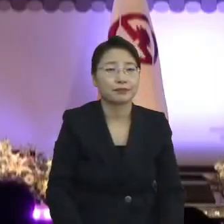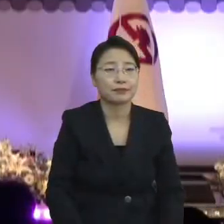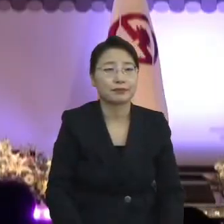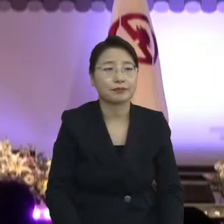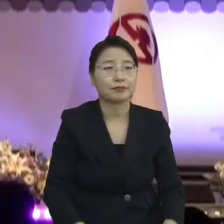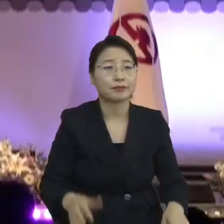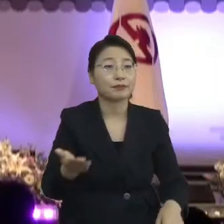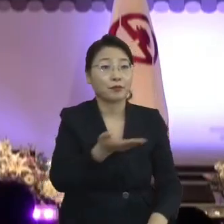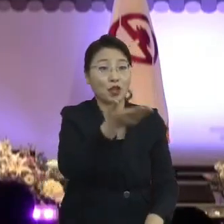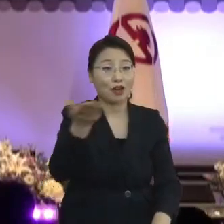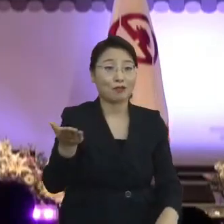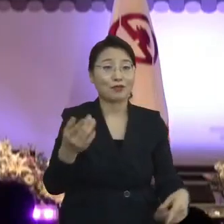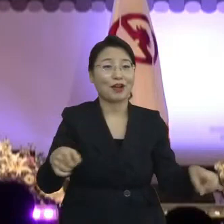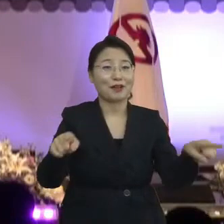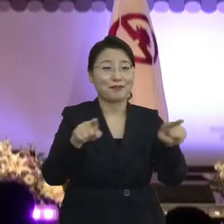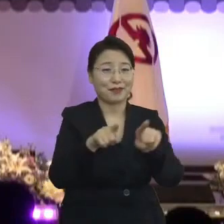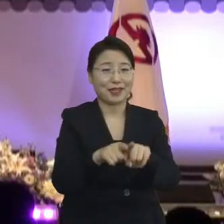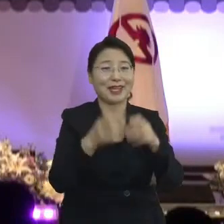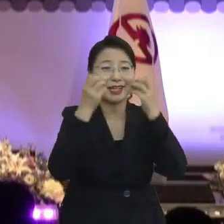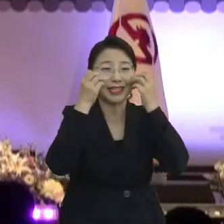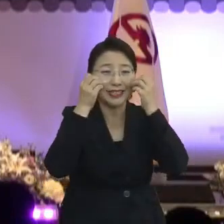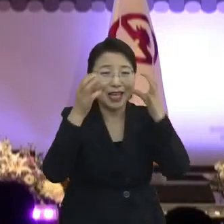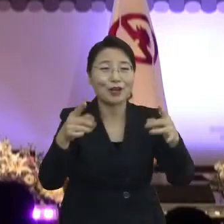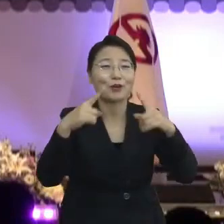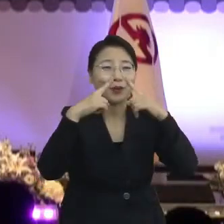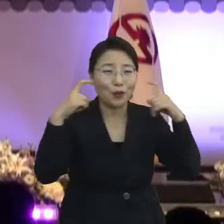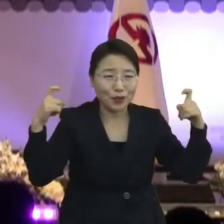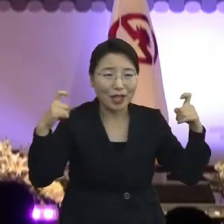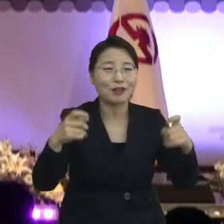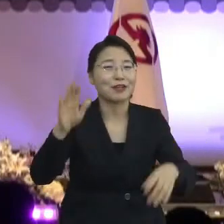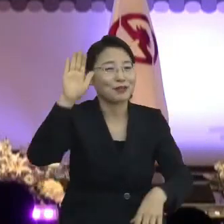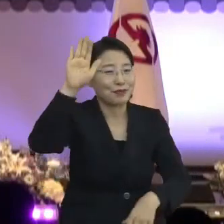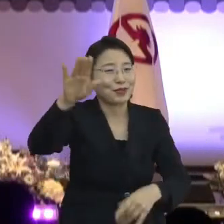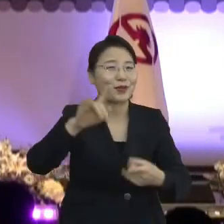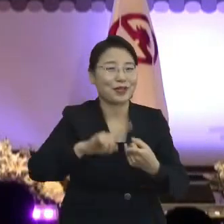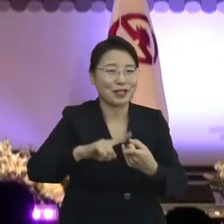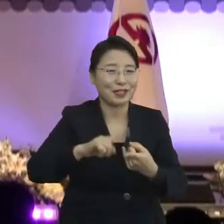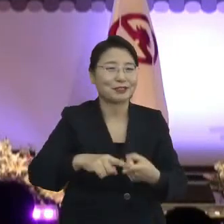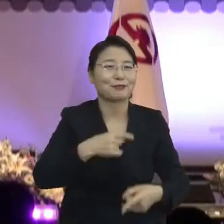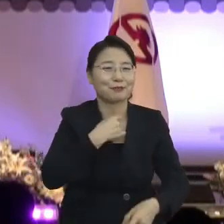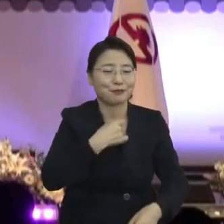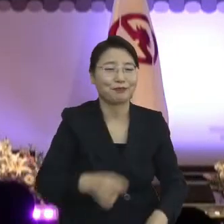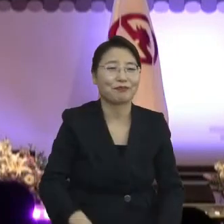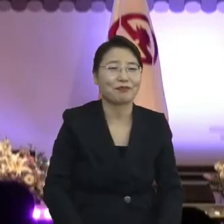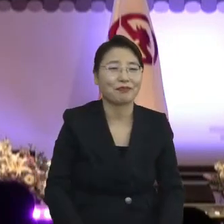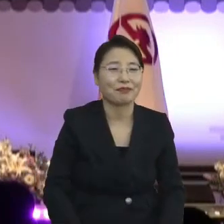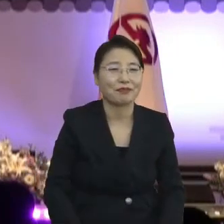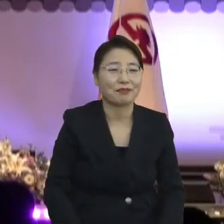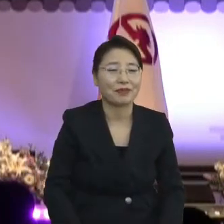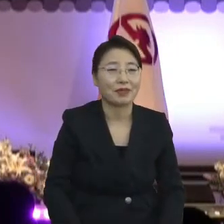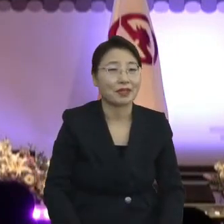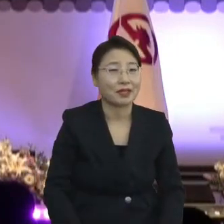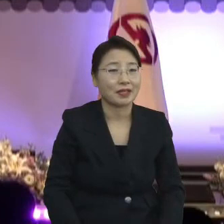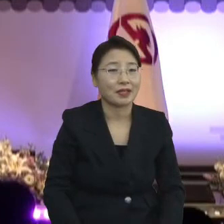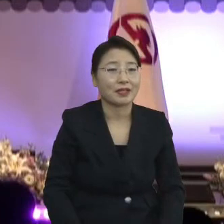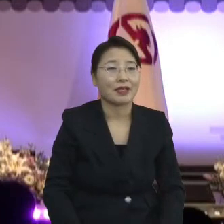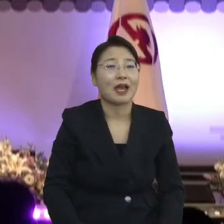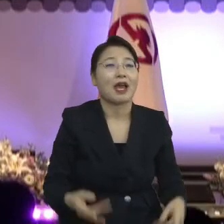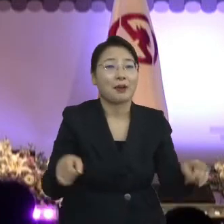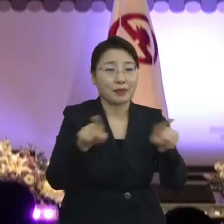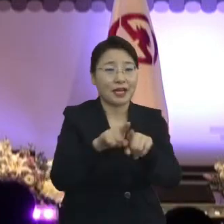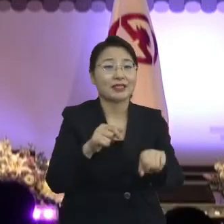이제 구민 여러분과 함께 달라지는 동대문구의 미래를 힘차게 걸어보겠습니다. 함께 걷는 따뜻한